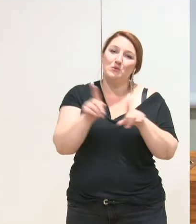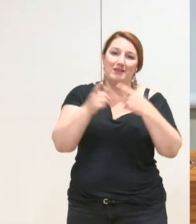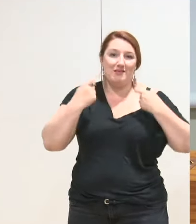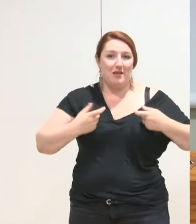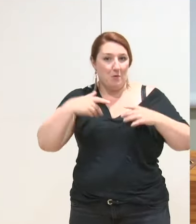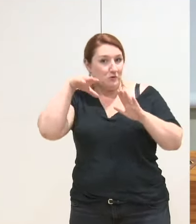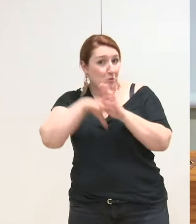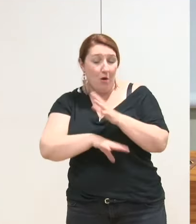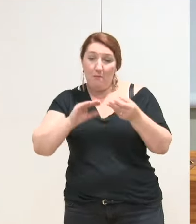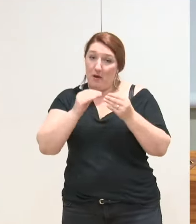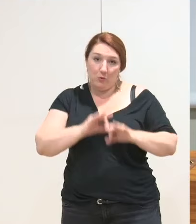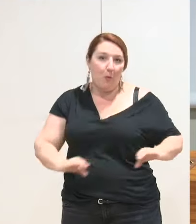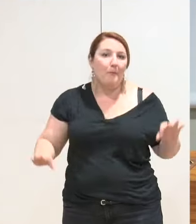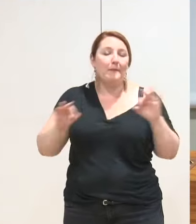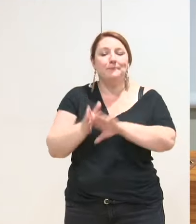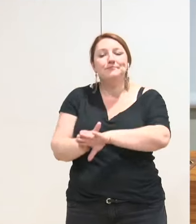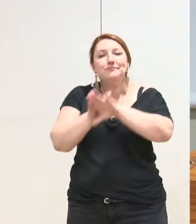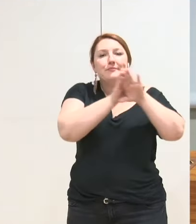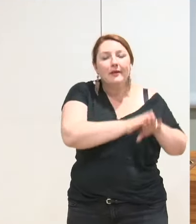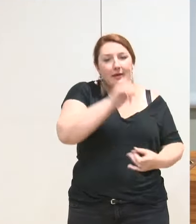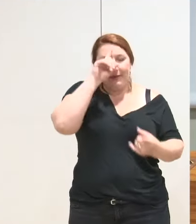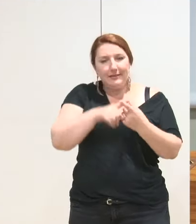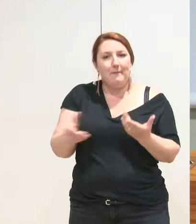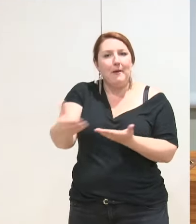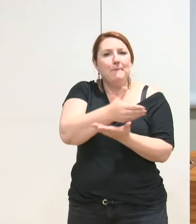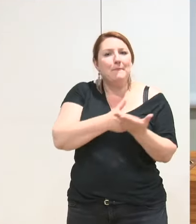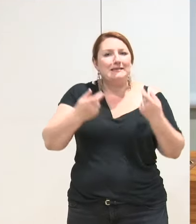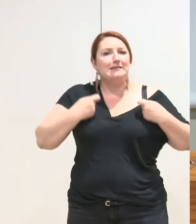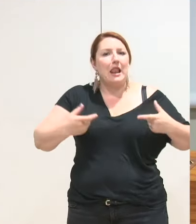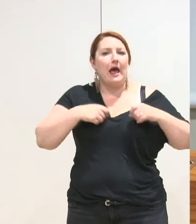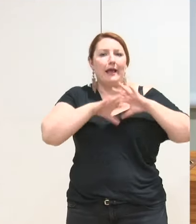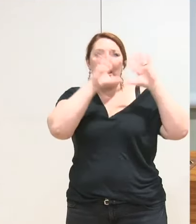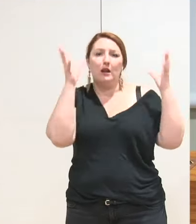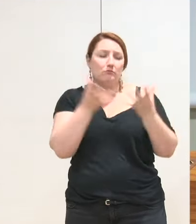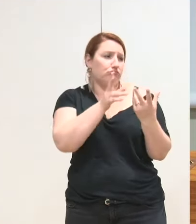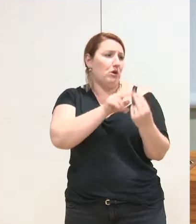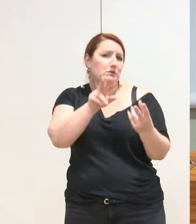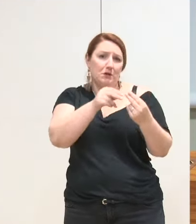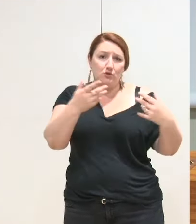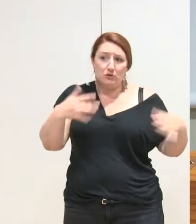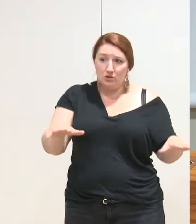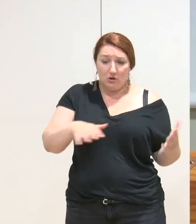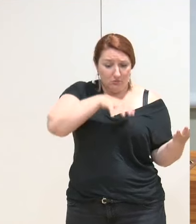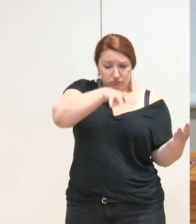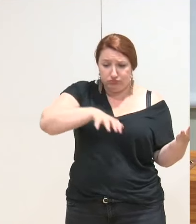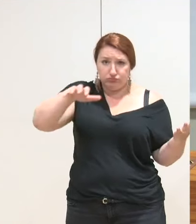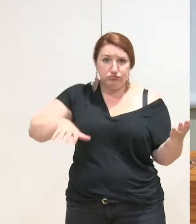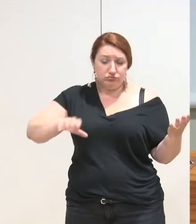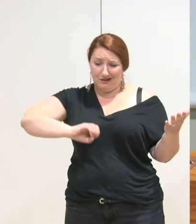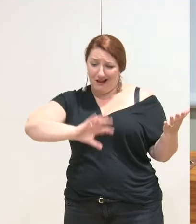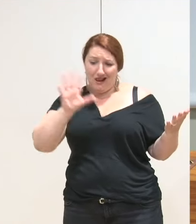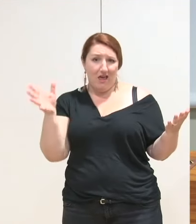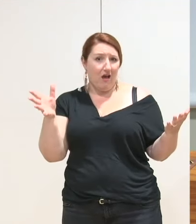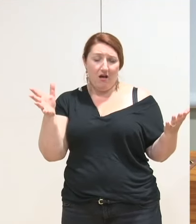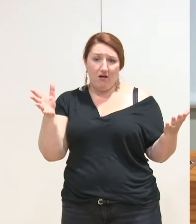salariale il y a un certain nombre d'explications qui ont été déjà été données vous les trouverez y compris de façon tout à fait explicite claire et